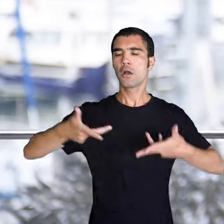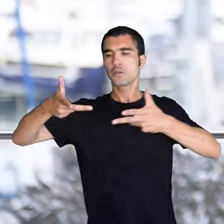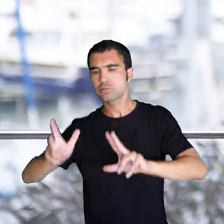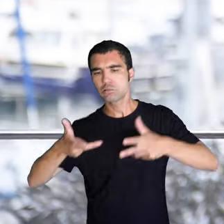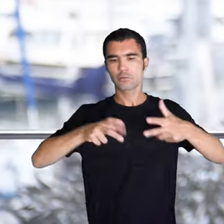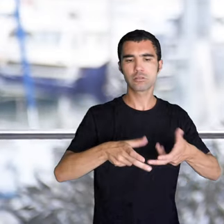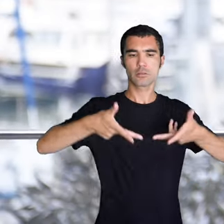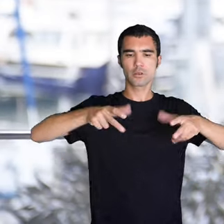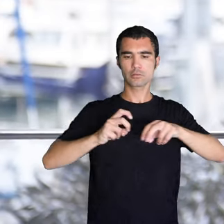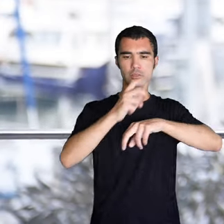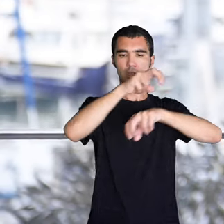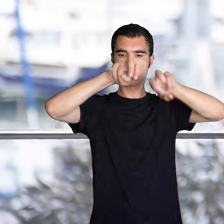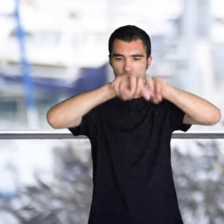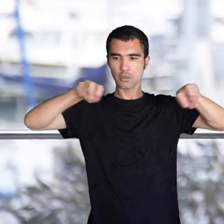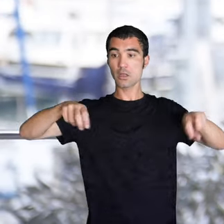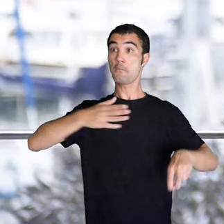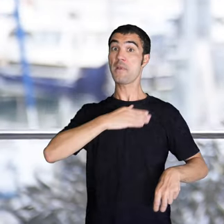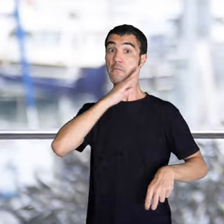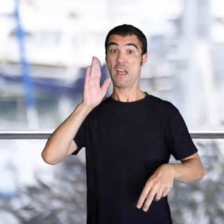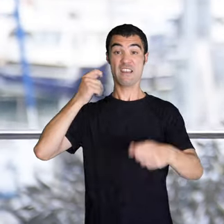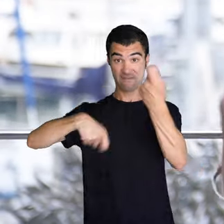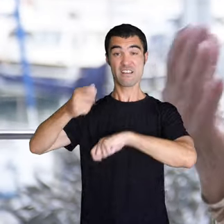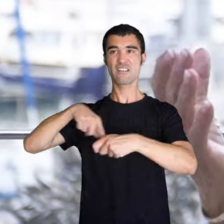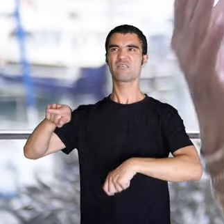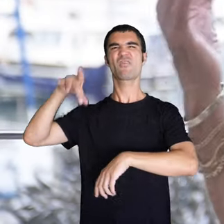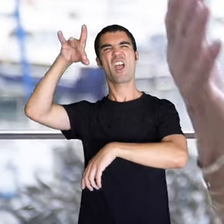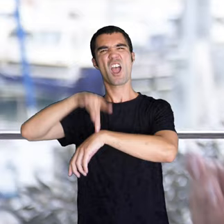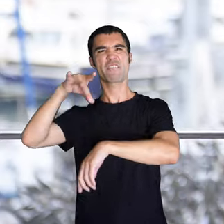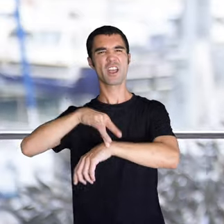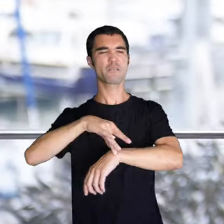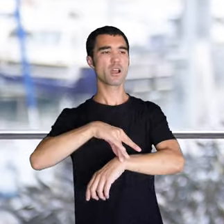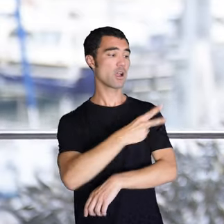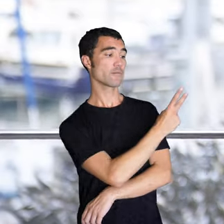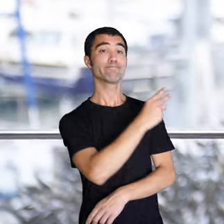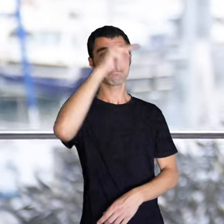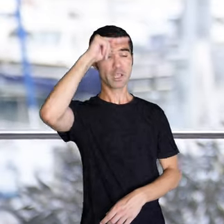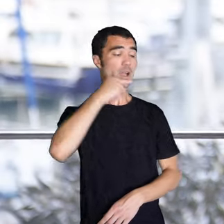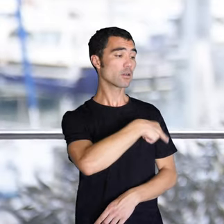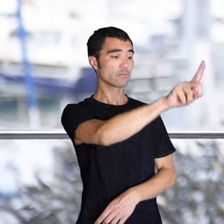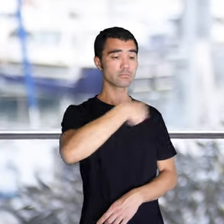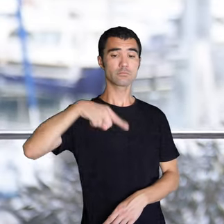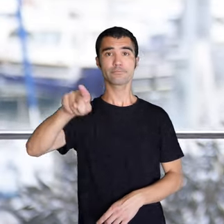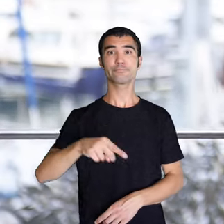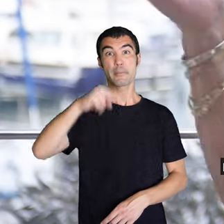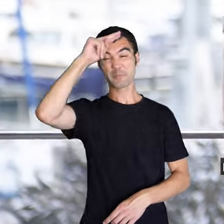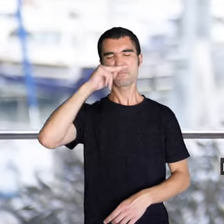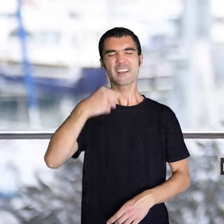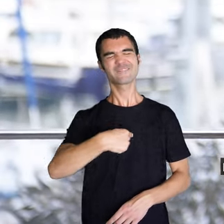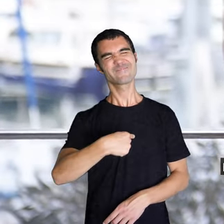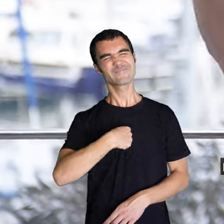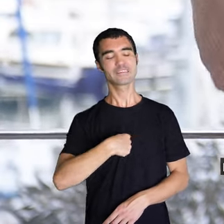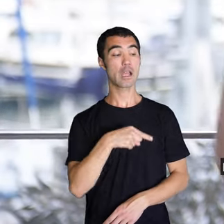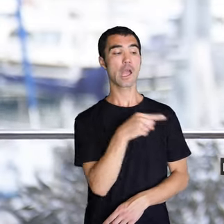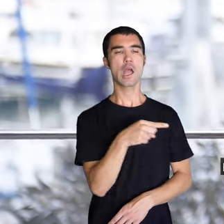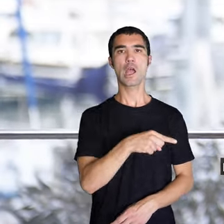que la servenadora s'havia posat malalta i una de les dues deia mon pare hi d'anar però home, hi ha d'anar tu i ella